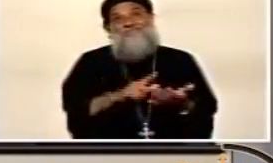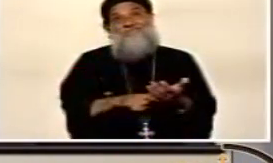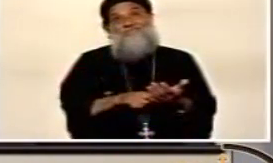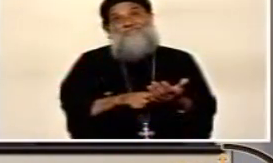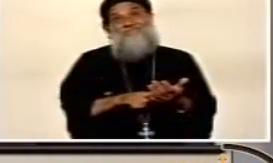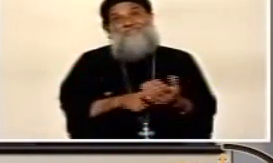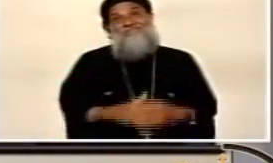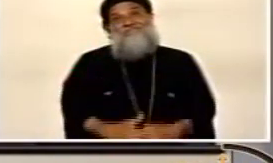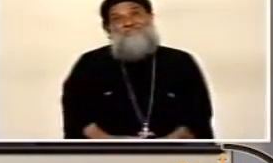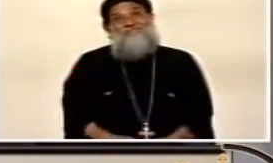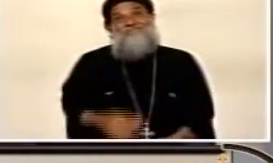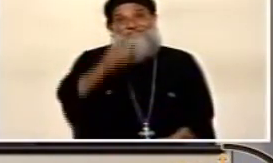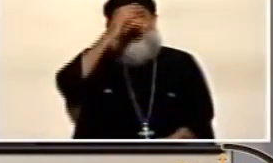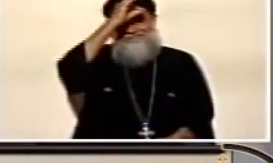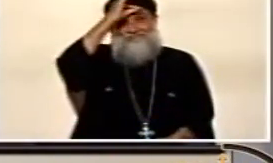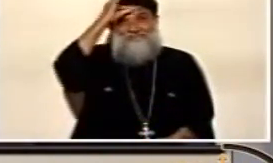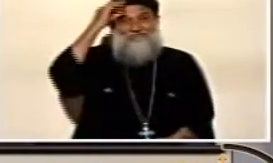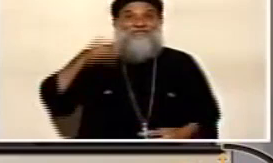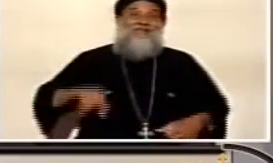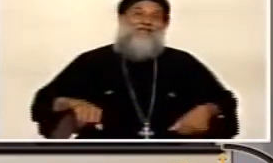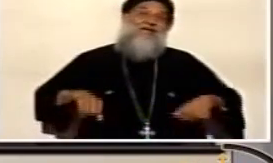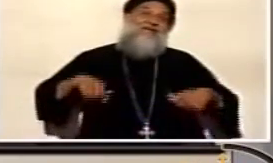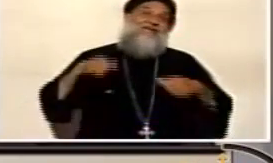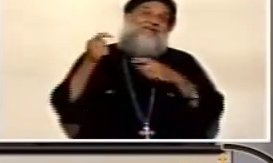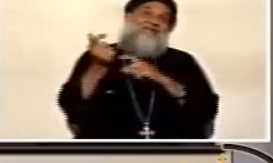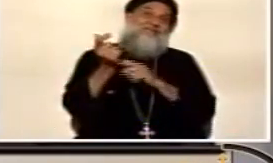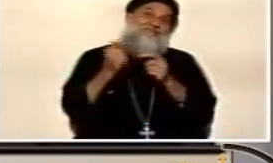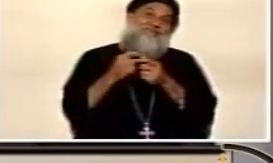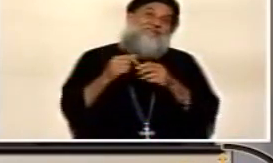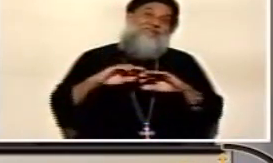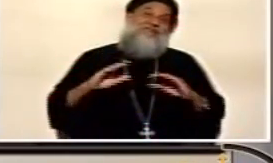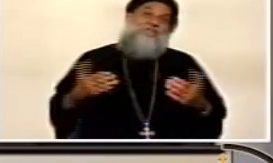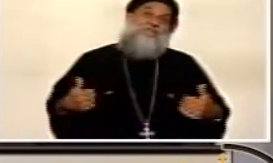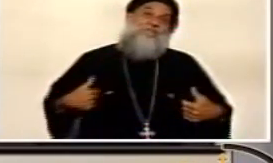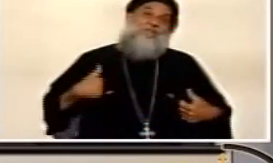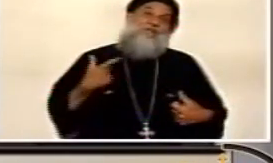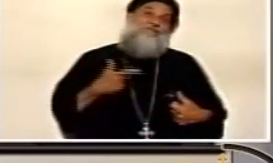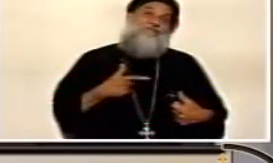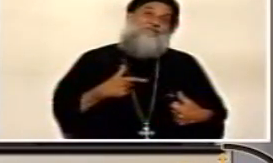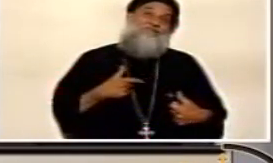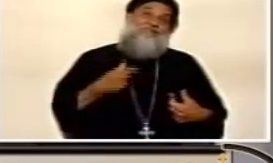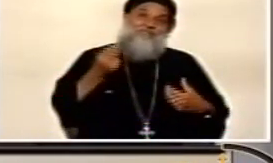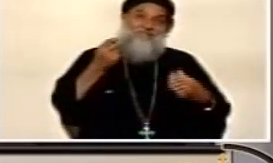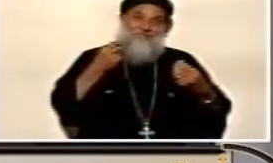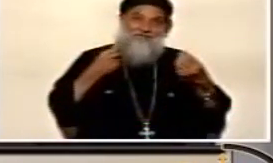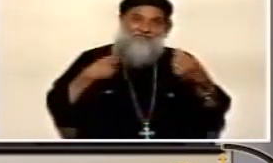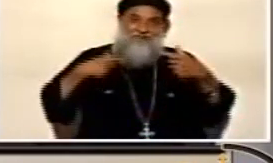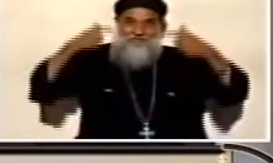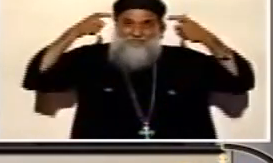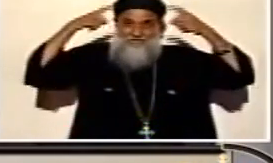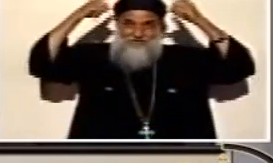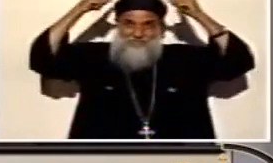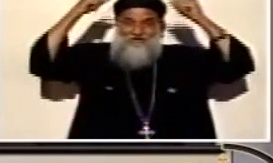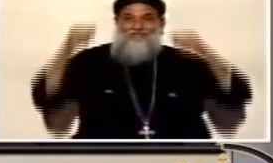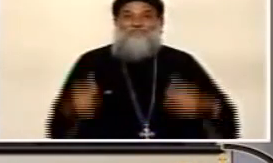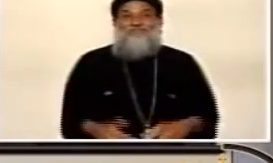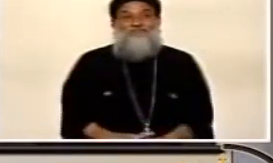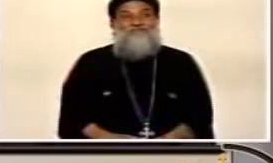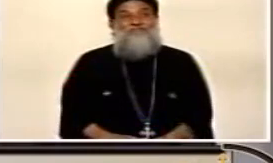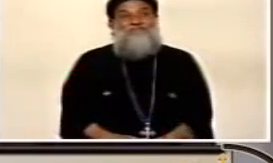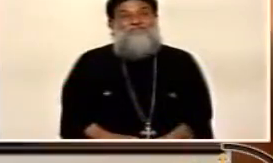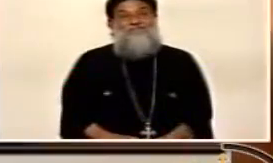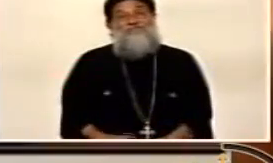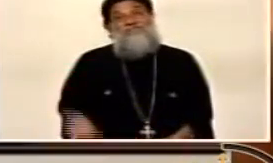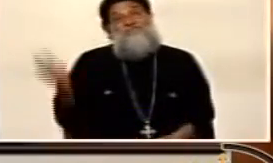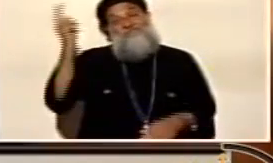يعني مثال حي للسيد المسيح وإنجيل معاش، نجلب المجد لسيدنا ربنا يسوع المسيح. عايز